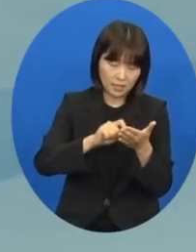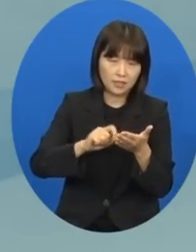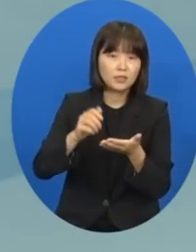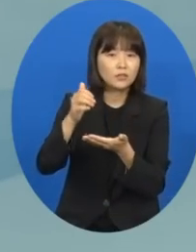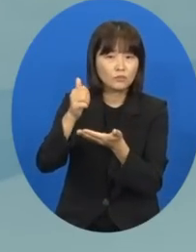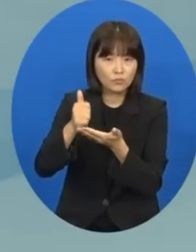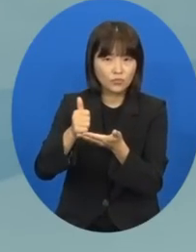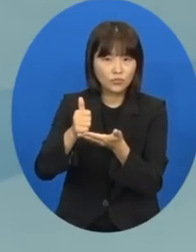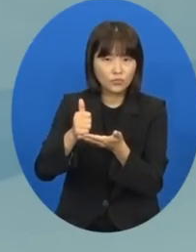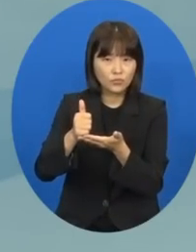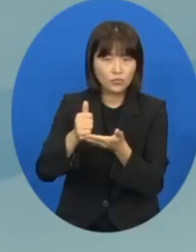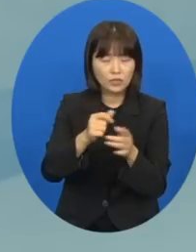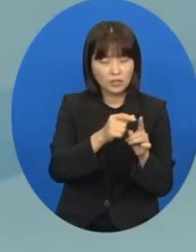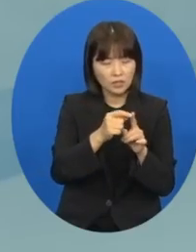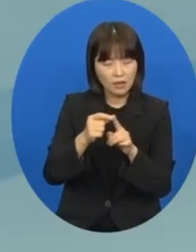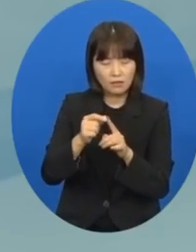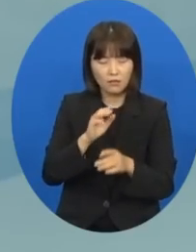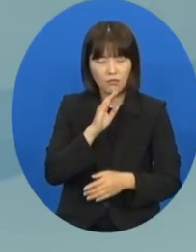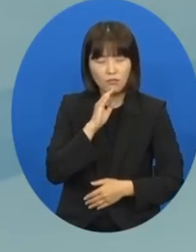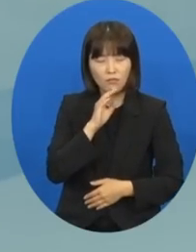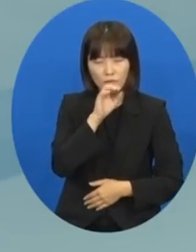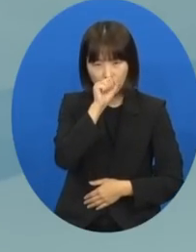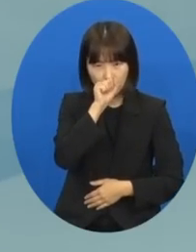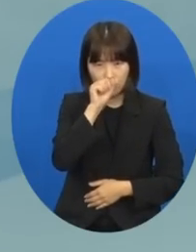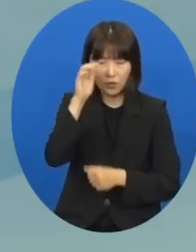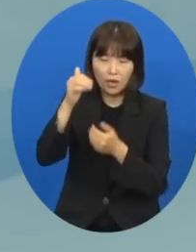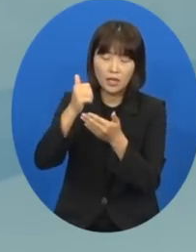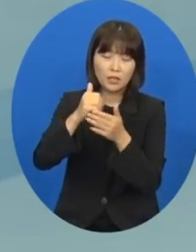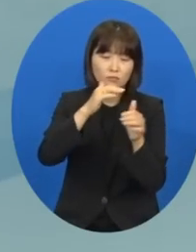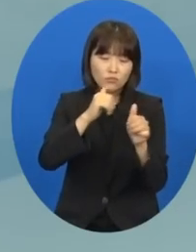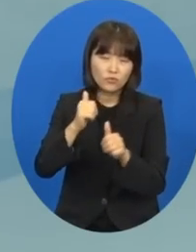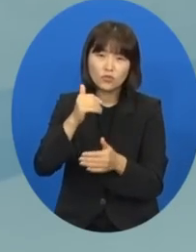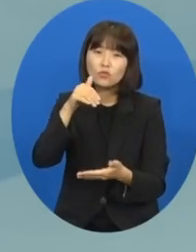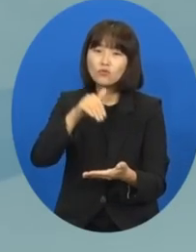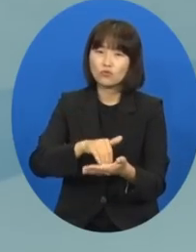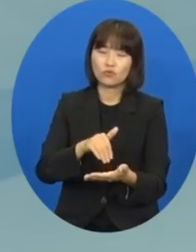좋아요. 하나님의 부르심에는 후회하심이 없다.